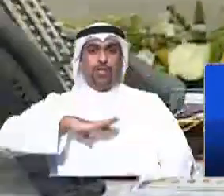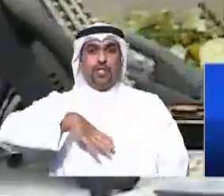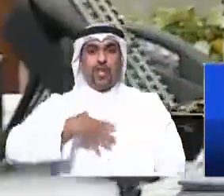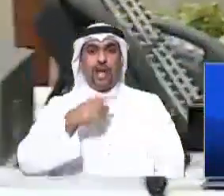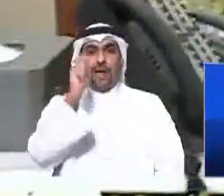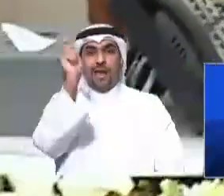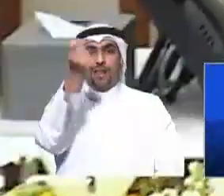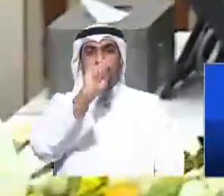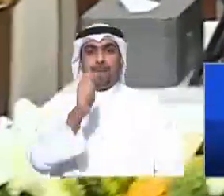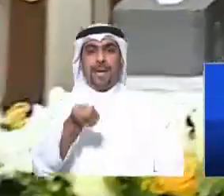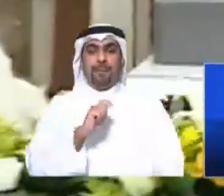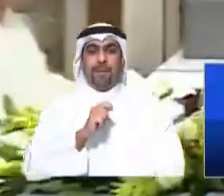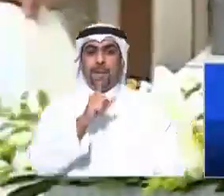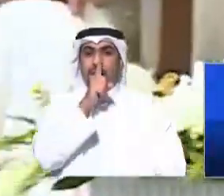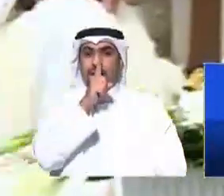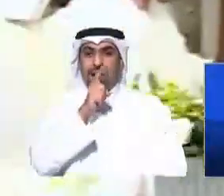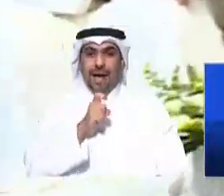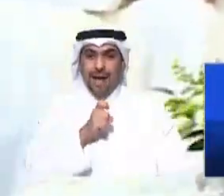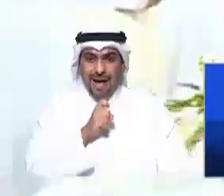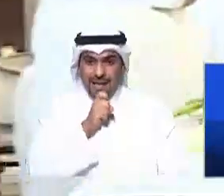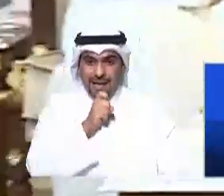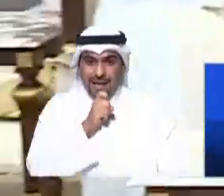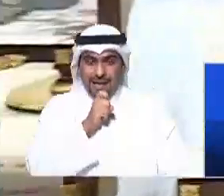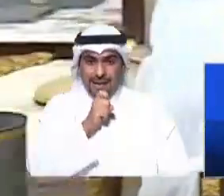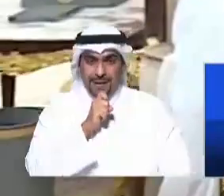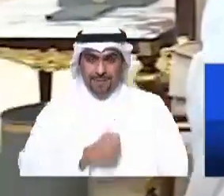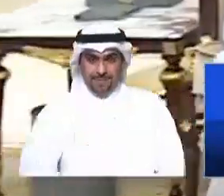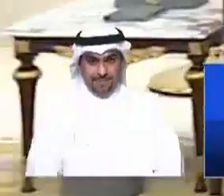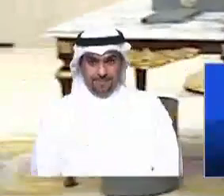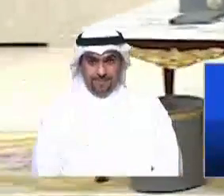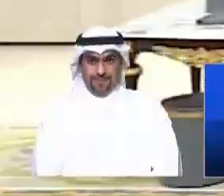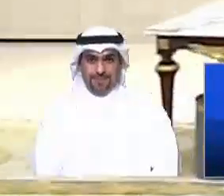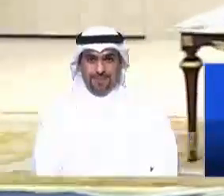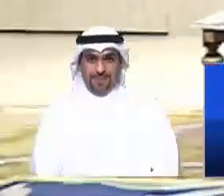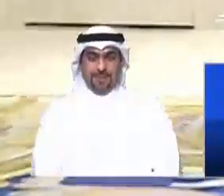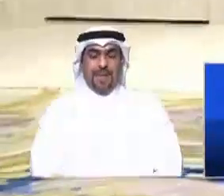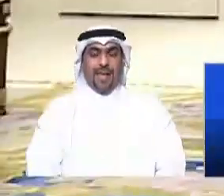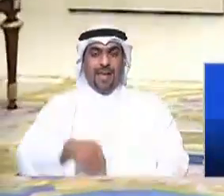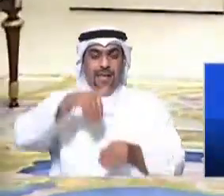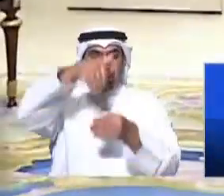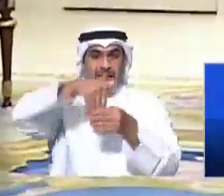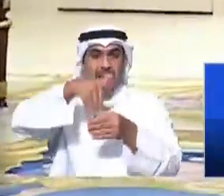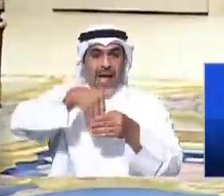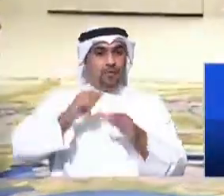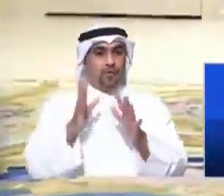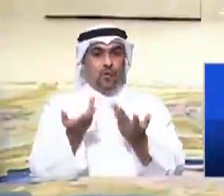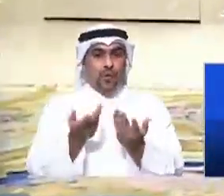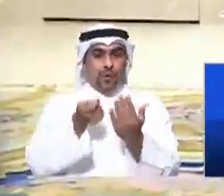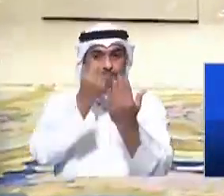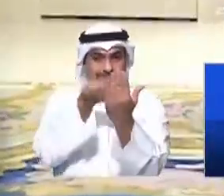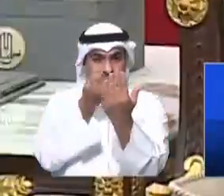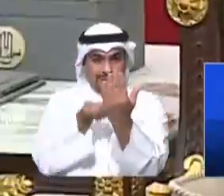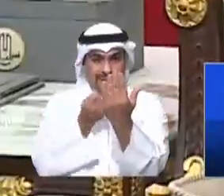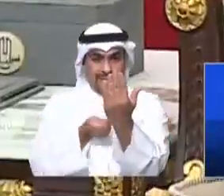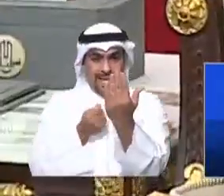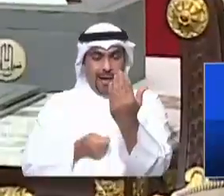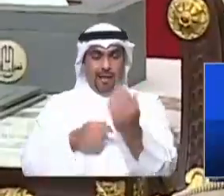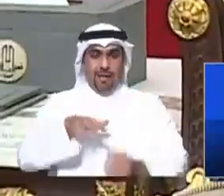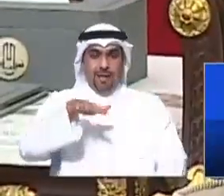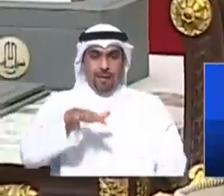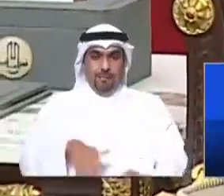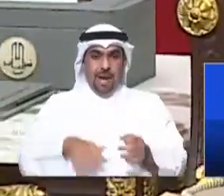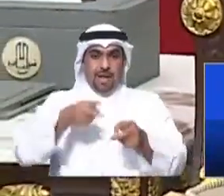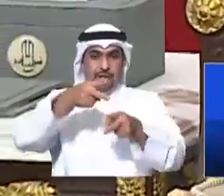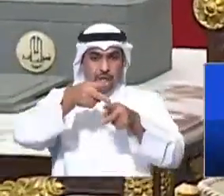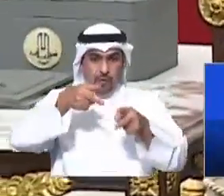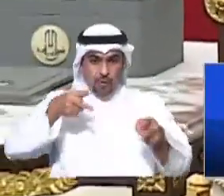تميم بن حمد آل ثاني أمير دولة قطر الشقيقة، تتعلق بالعلاقات الأخوية الراسخة التي تجمع البلدين